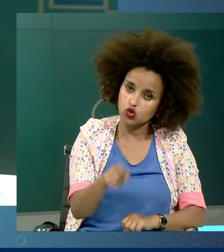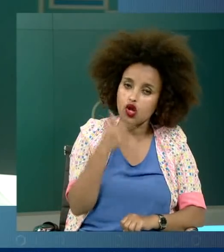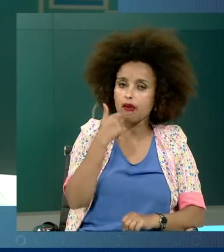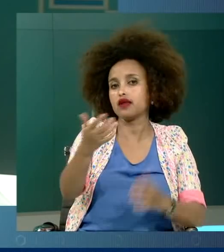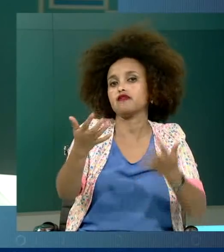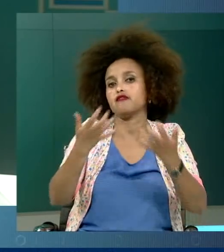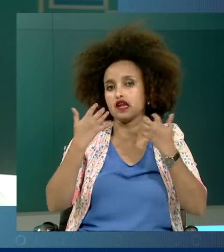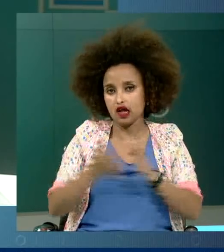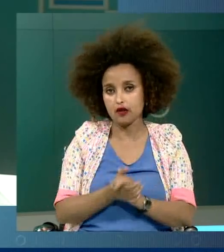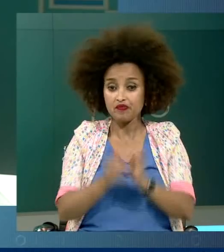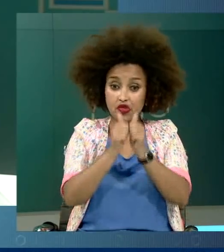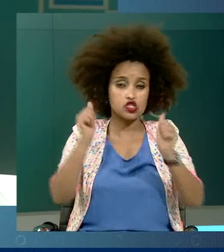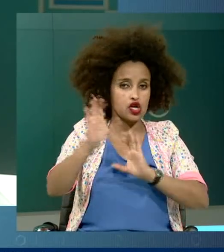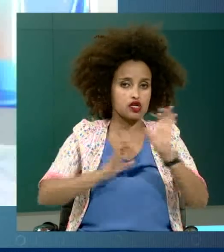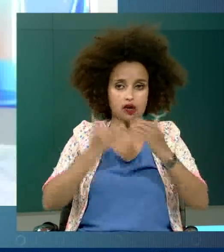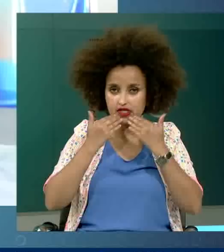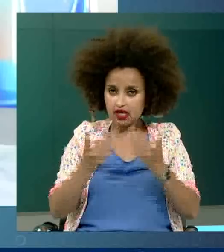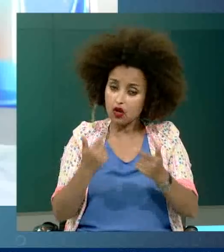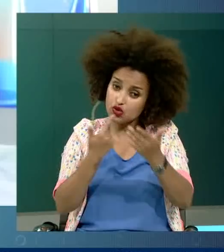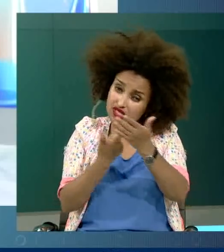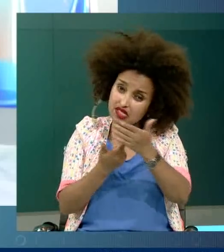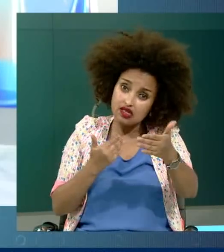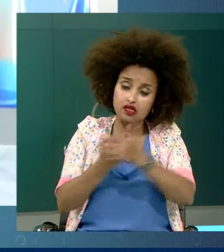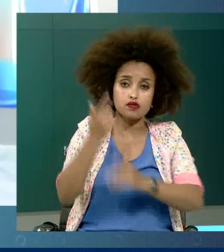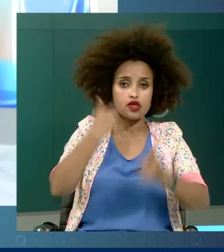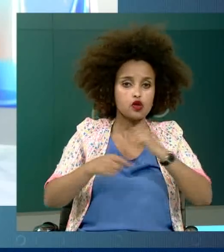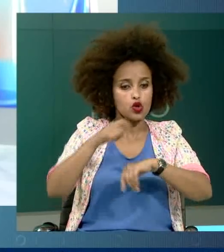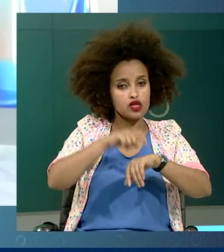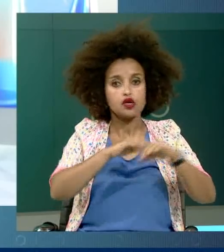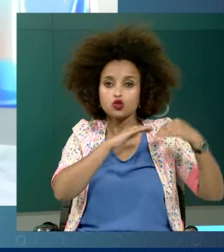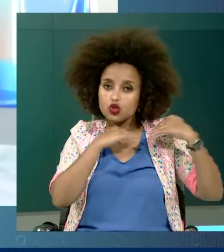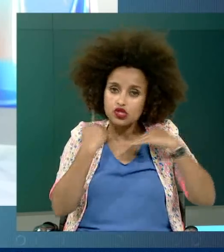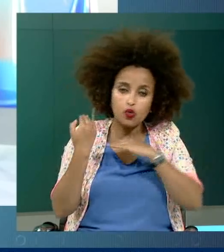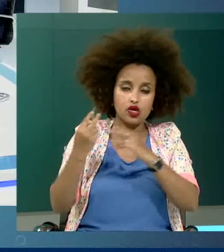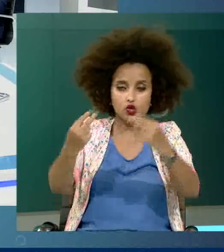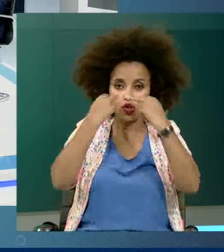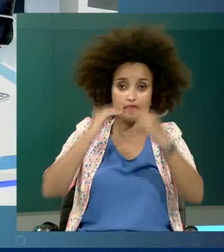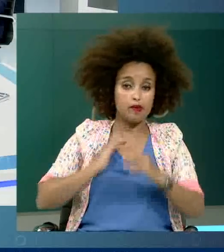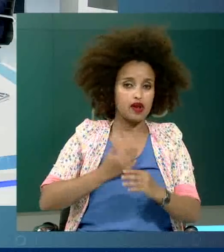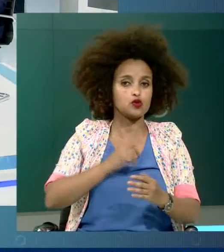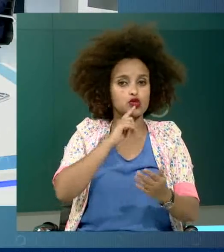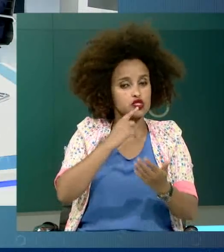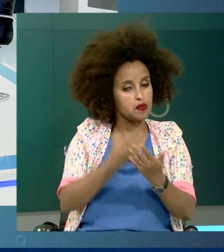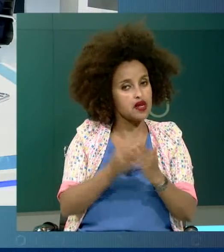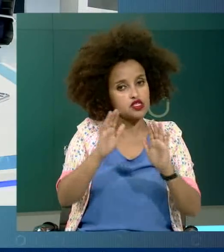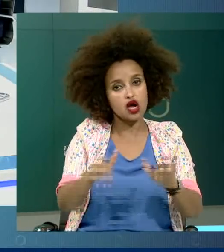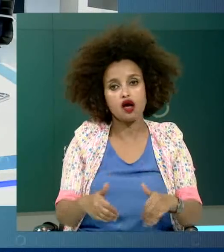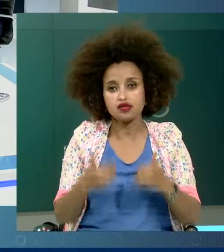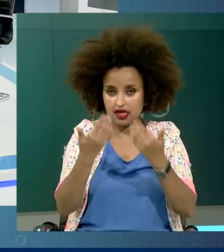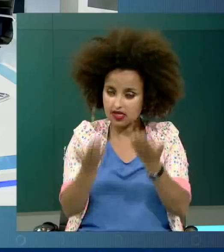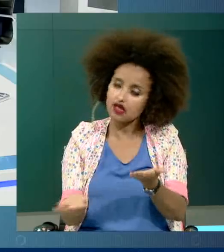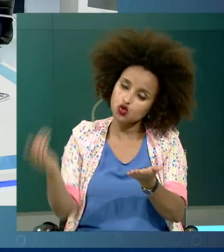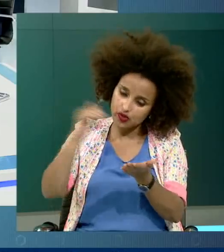እንወዳለን። እጅግ አድርጌ አመሰግናለሁ እዚህ ድረስ መጥታችሁ ያላችሁን ጊዜ ሰውታችሁ ለተመልካቾች መረጃ ስለሰጣችሁ